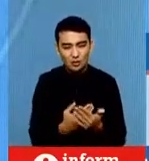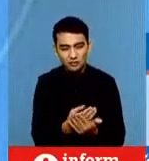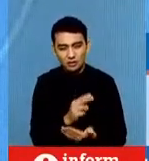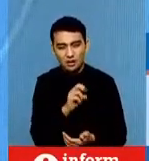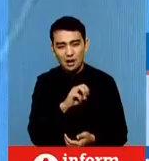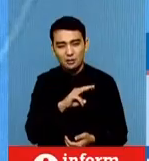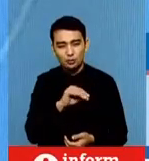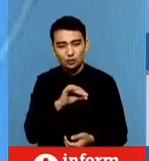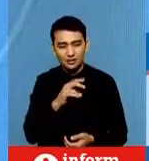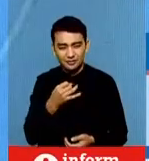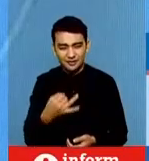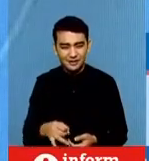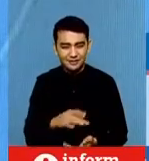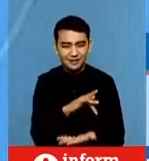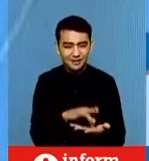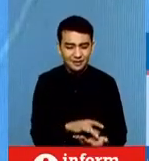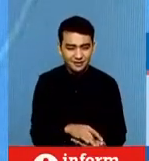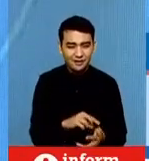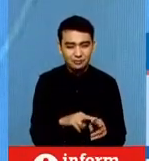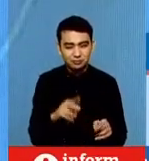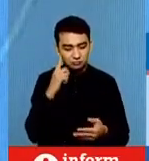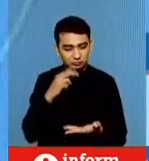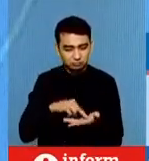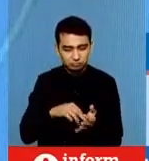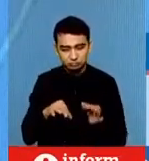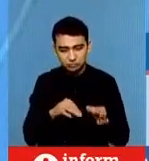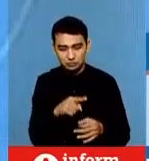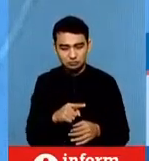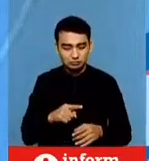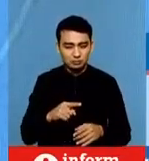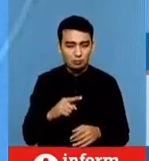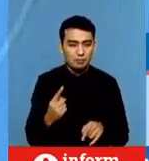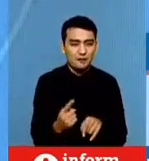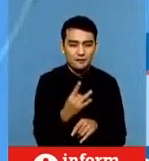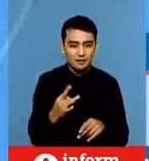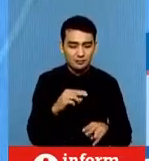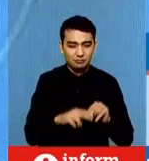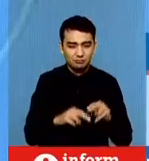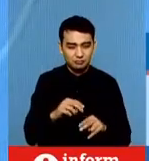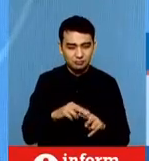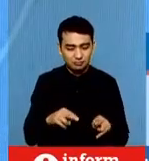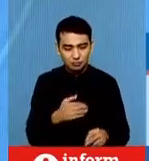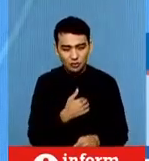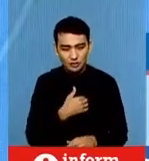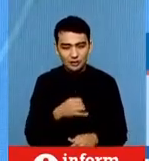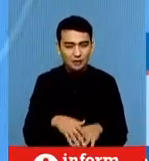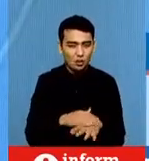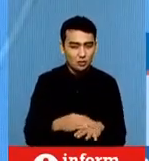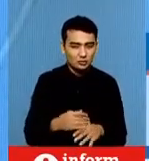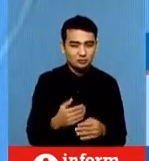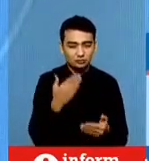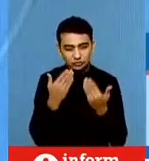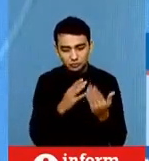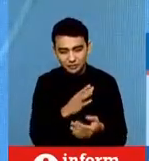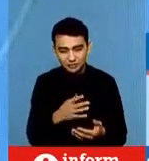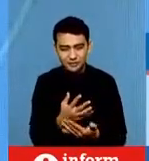орталығы осындай жобалардың қатарынан, себебі ондай заманауи кешен елімізде алғаш рет салынбақ. Біз жергілікті халықтың сұранысымен үздік